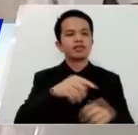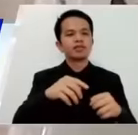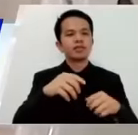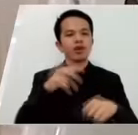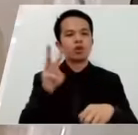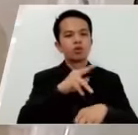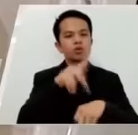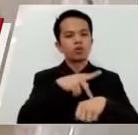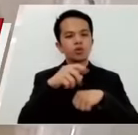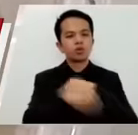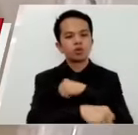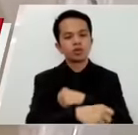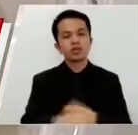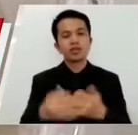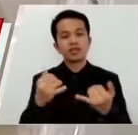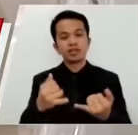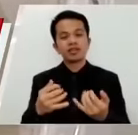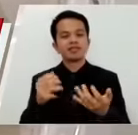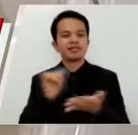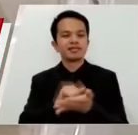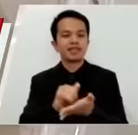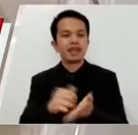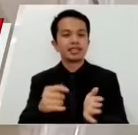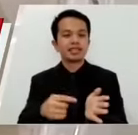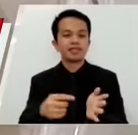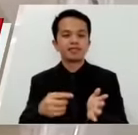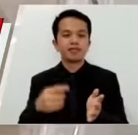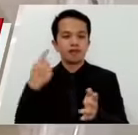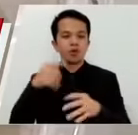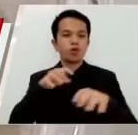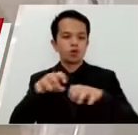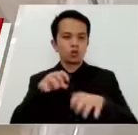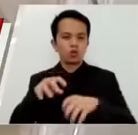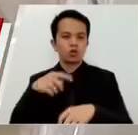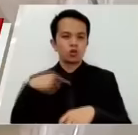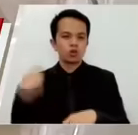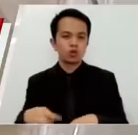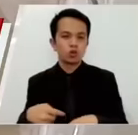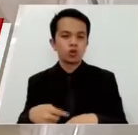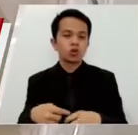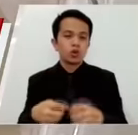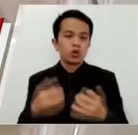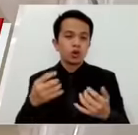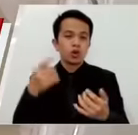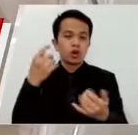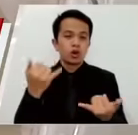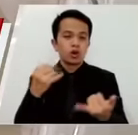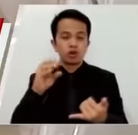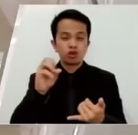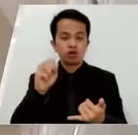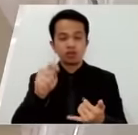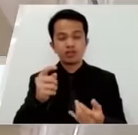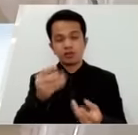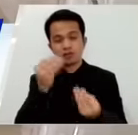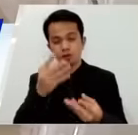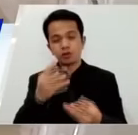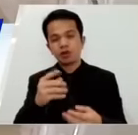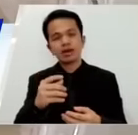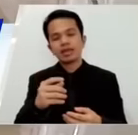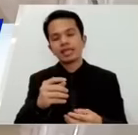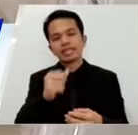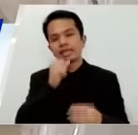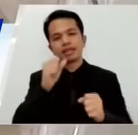8,000 of which is attributable to the activities of China. In so far as the cause, really unimaginable,